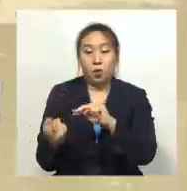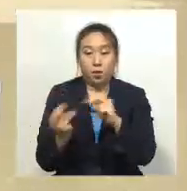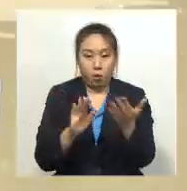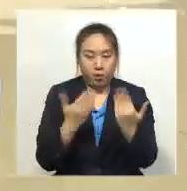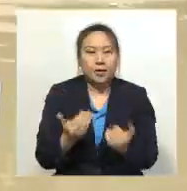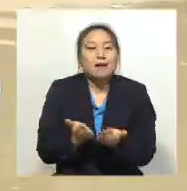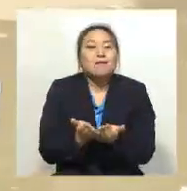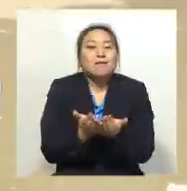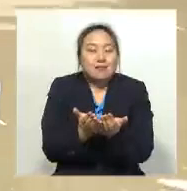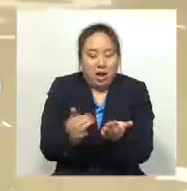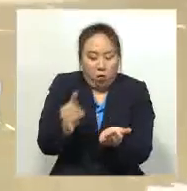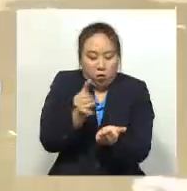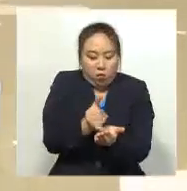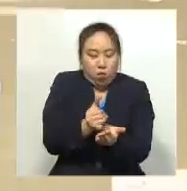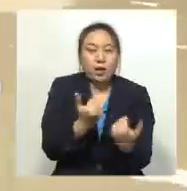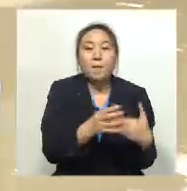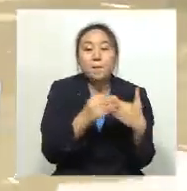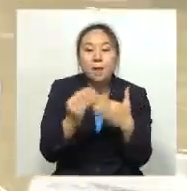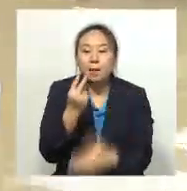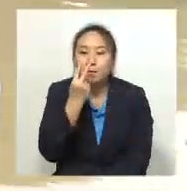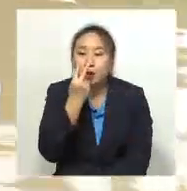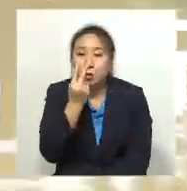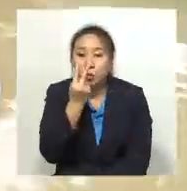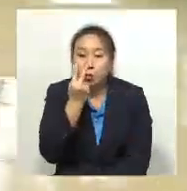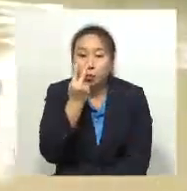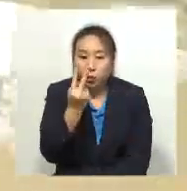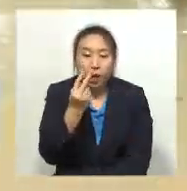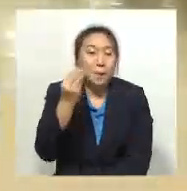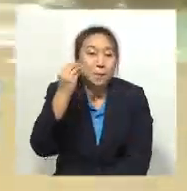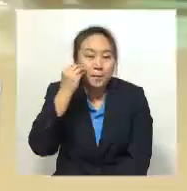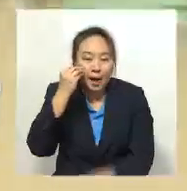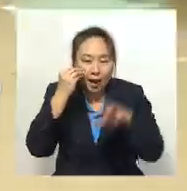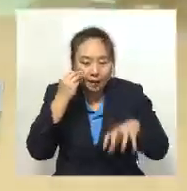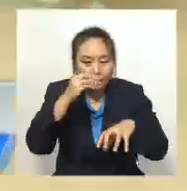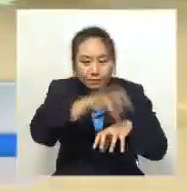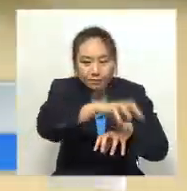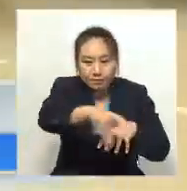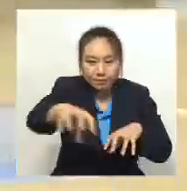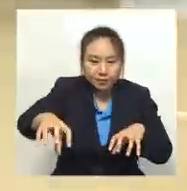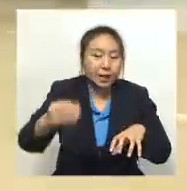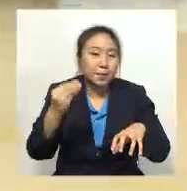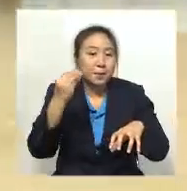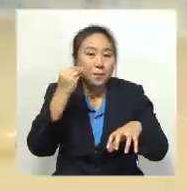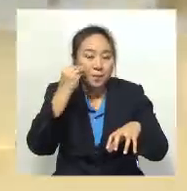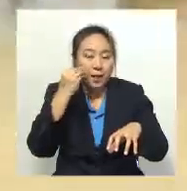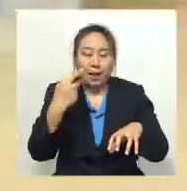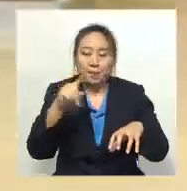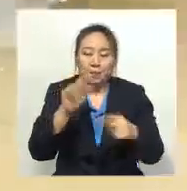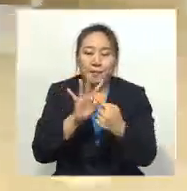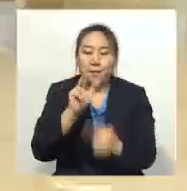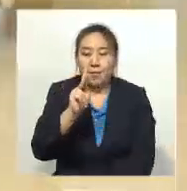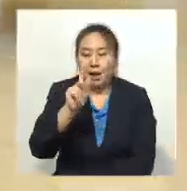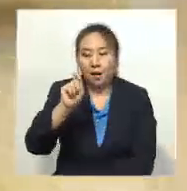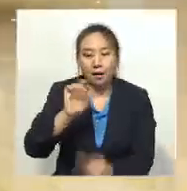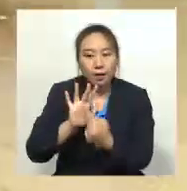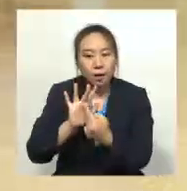ของชาวบ้านนะคะจะพาคุณผู้ชมไปดูบรรยากาศของบ้านเรือนค่ะที่บ้านปากอูนนะคะซึ่งก็ถูกน้ำ